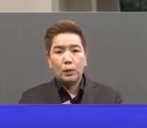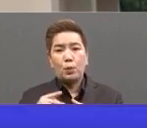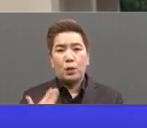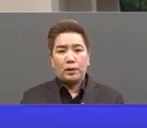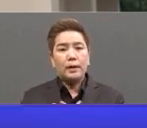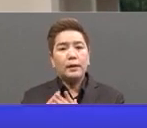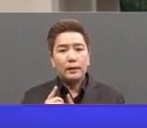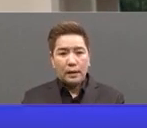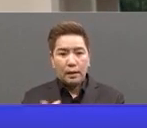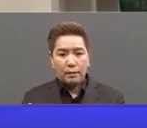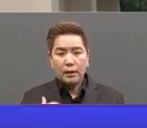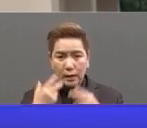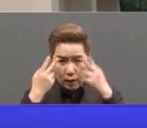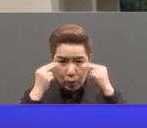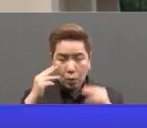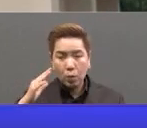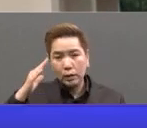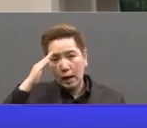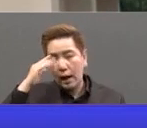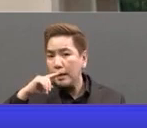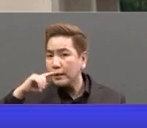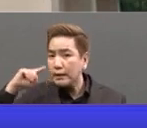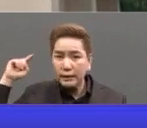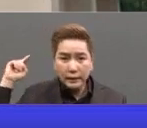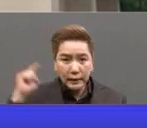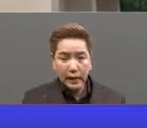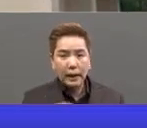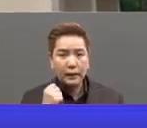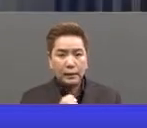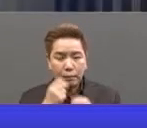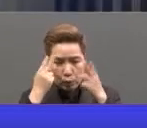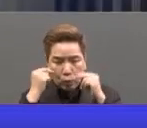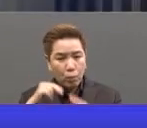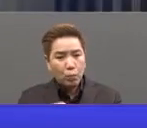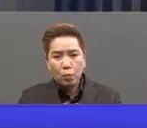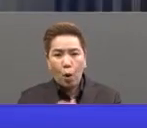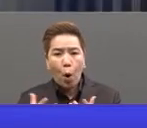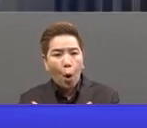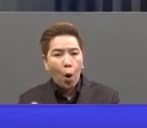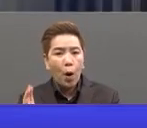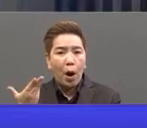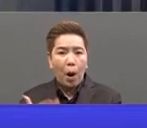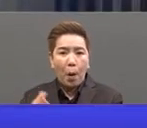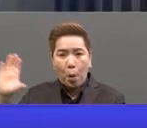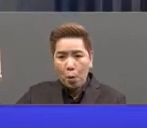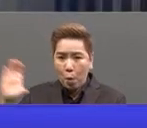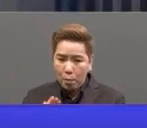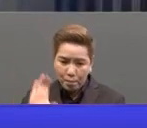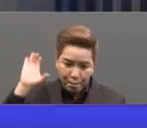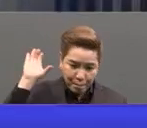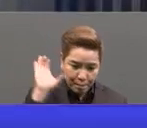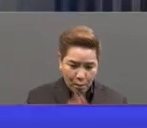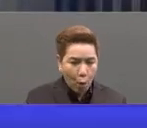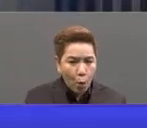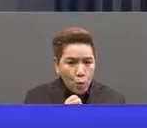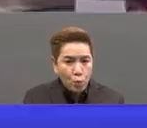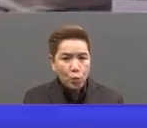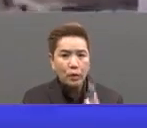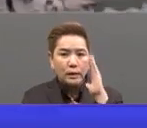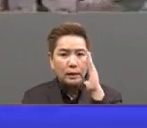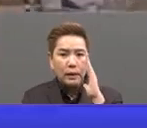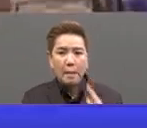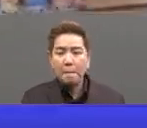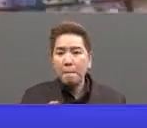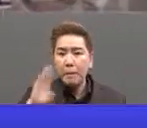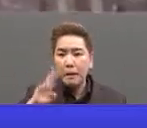ได้เร่งให้การสำรวจความเสียหายแล้วนะคะขณะนี้แล้วก็มีจุดได้มีการจัดชุดเจ้าหน้าที่ช่างผู้นำในพื้น